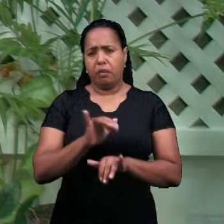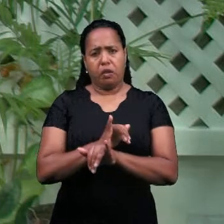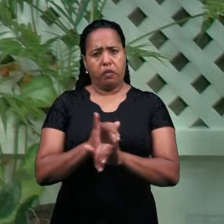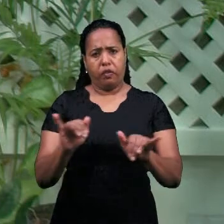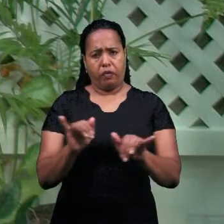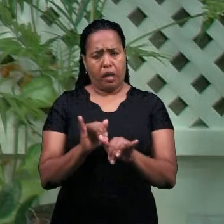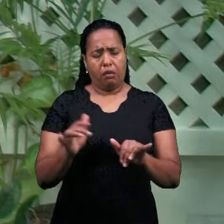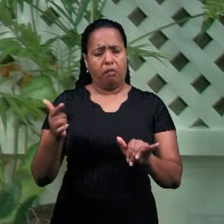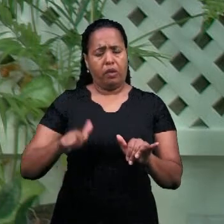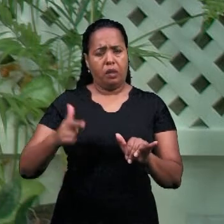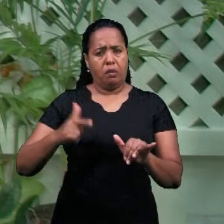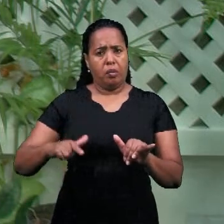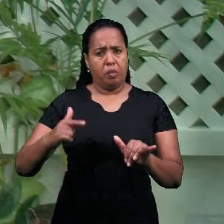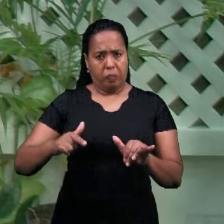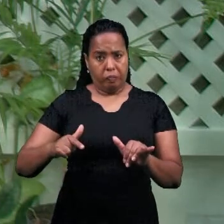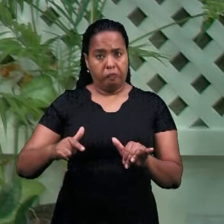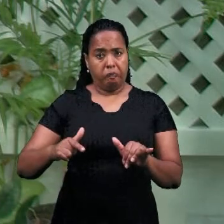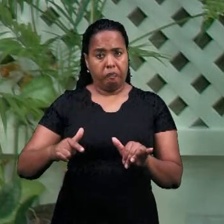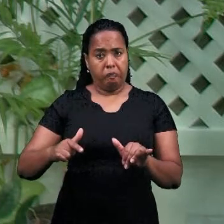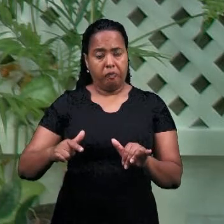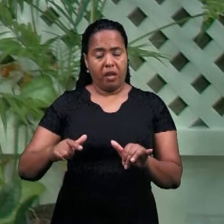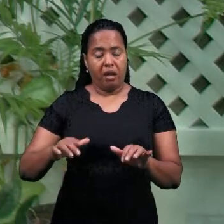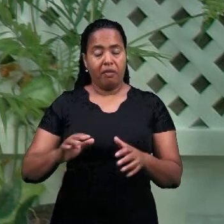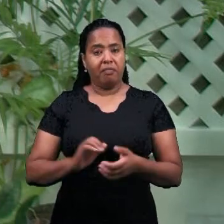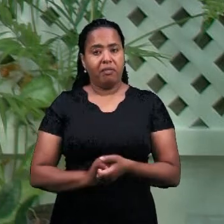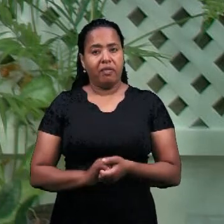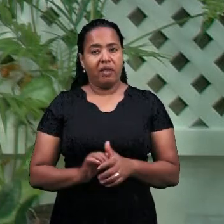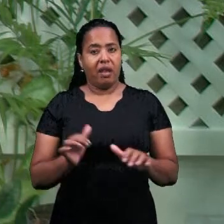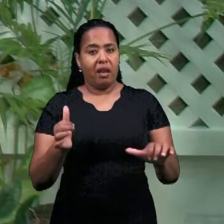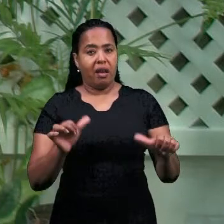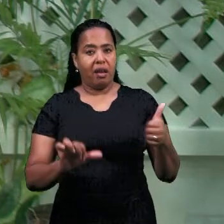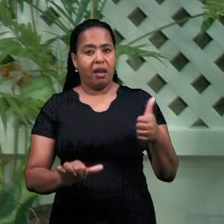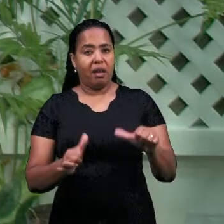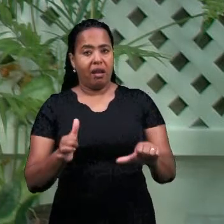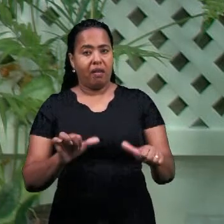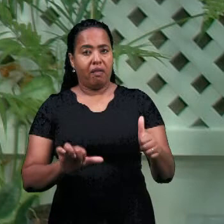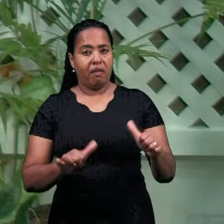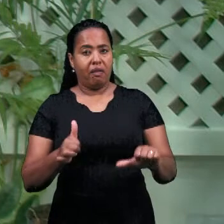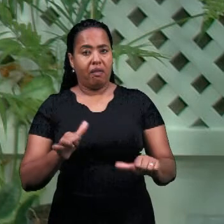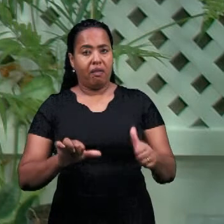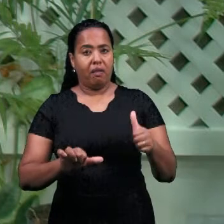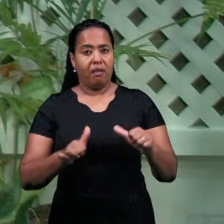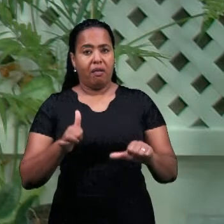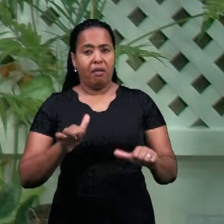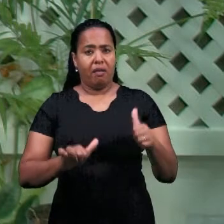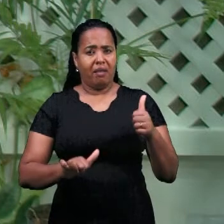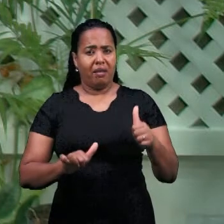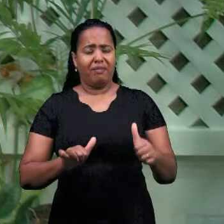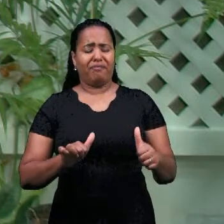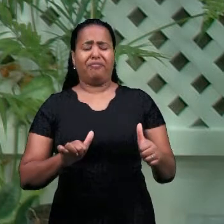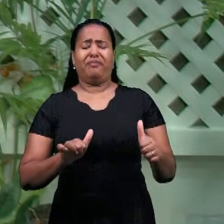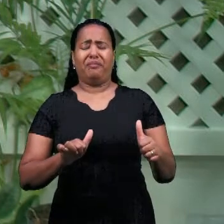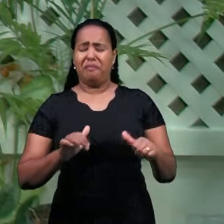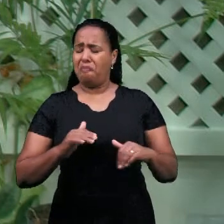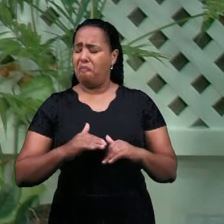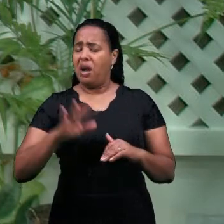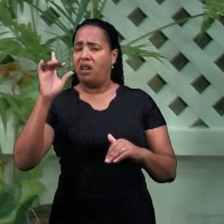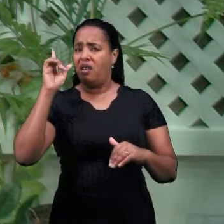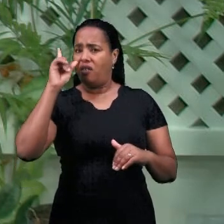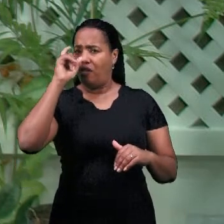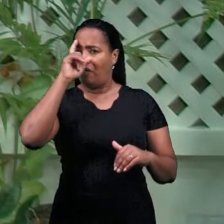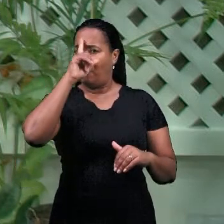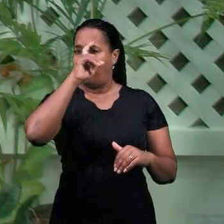dirai toujours, je vais me répéter ici, l'évaluation, c'est la partie la plus difficile qui existe